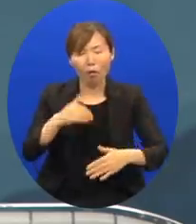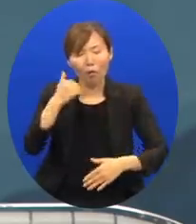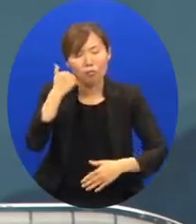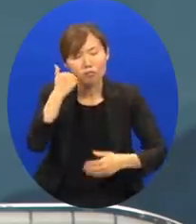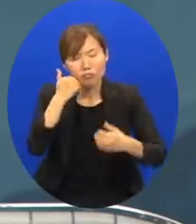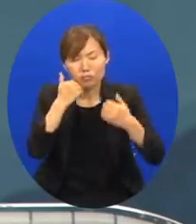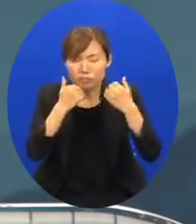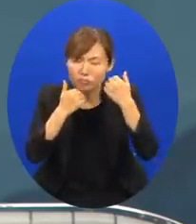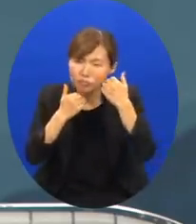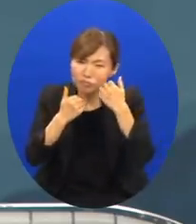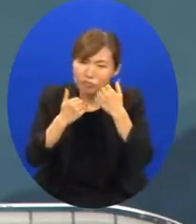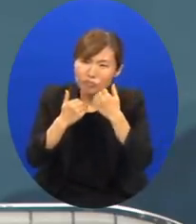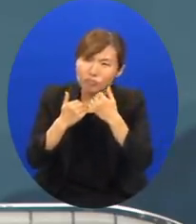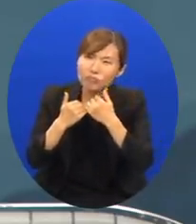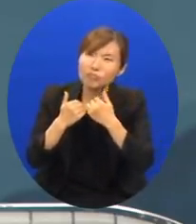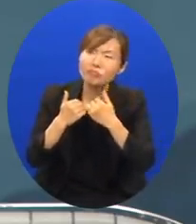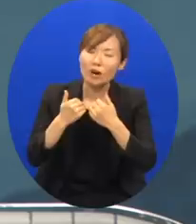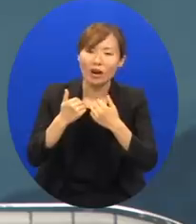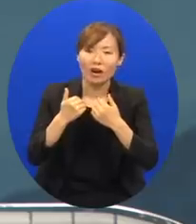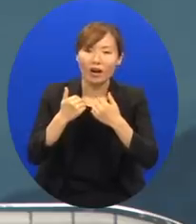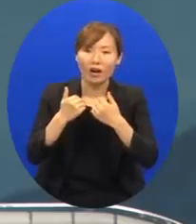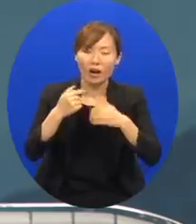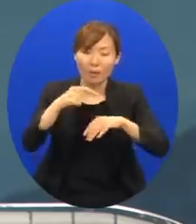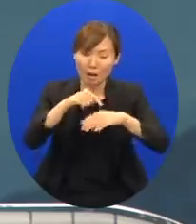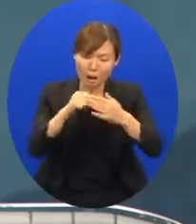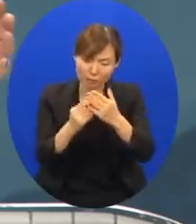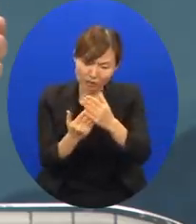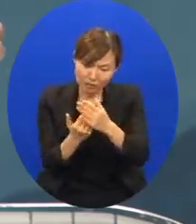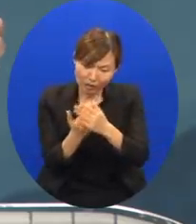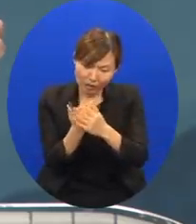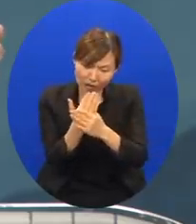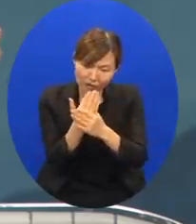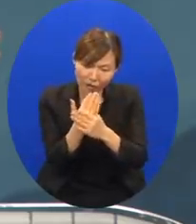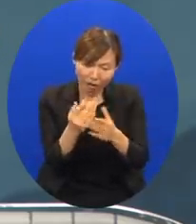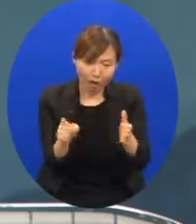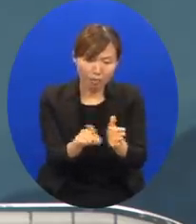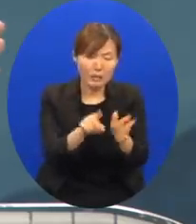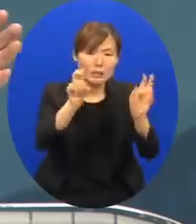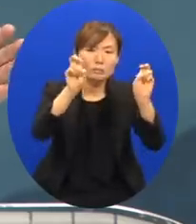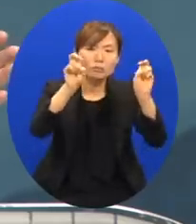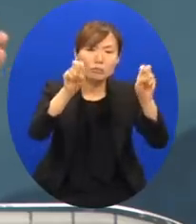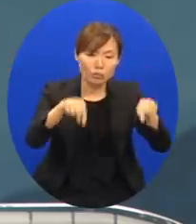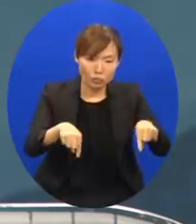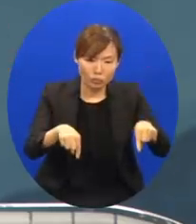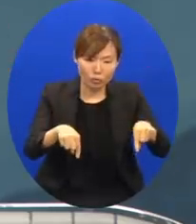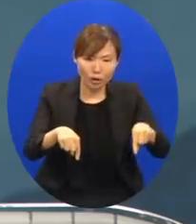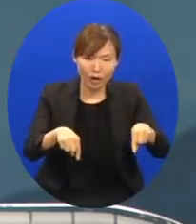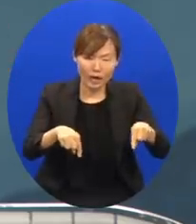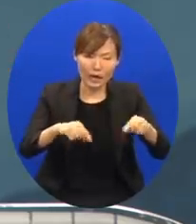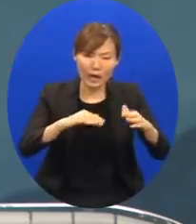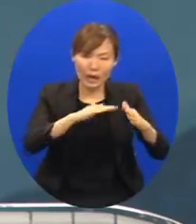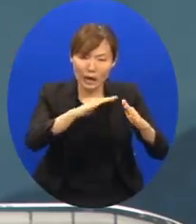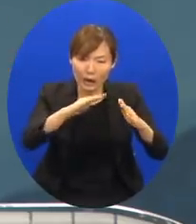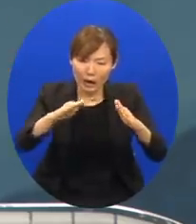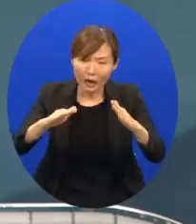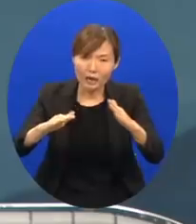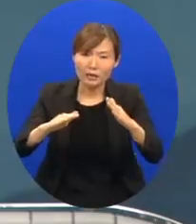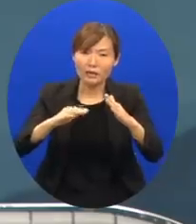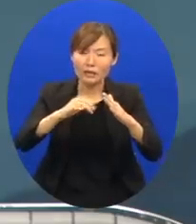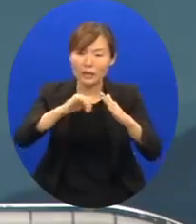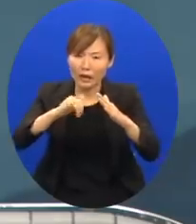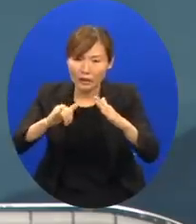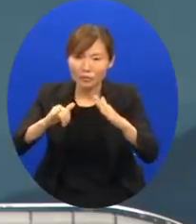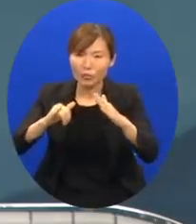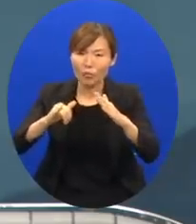불어넣어 주는 것입니까 믿지 않는 가족들 친척들 저들이 헉 예수 믿고 구원 받아야 될